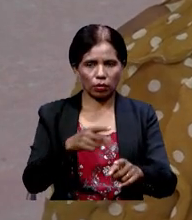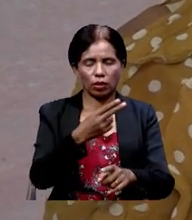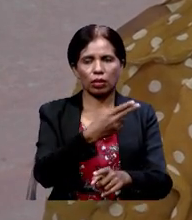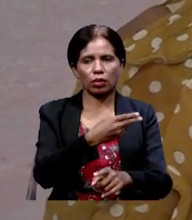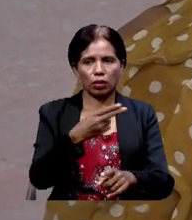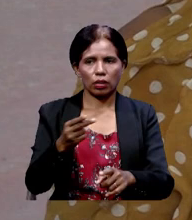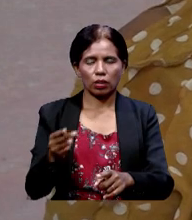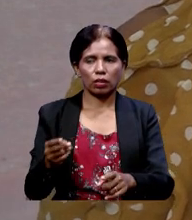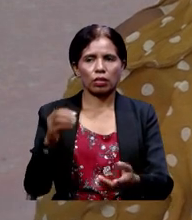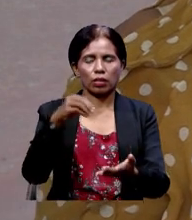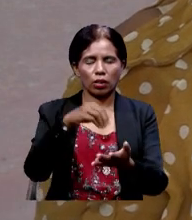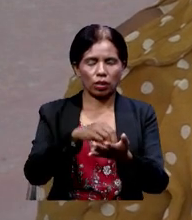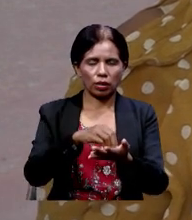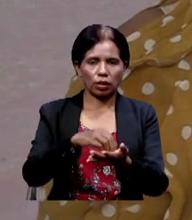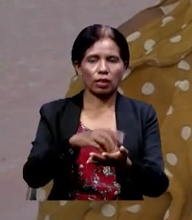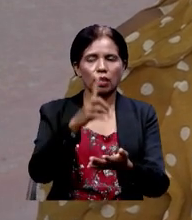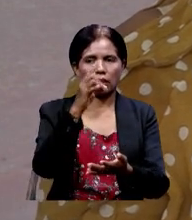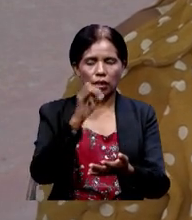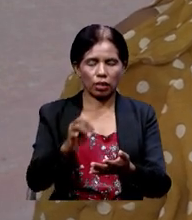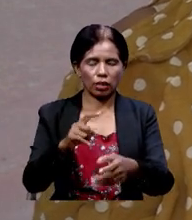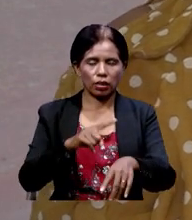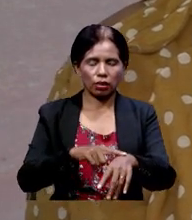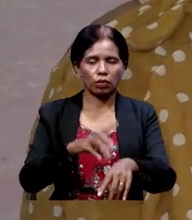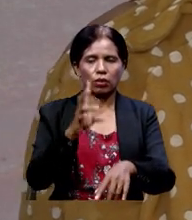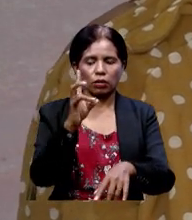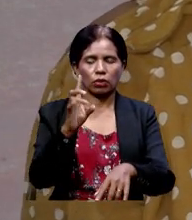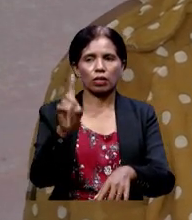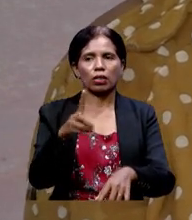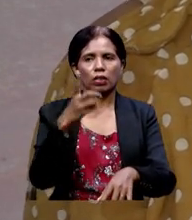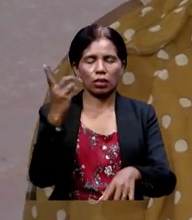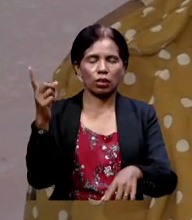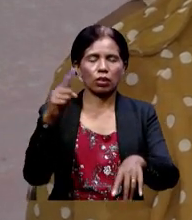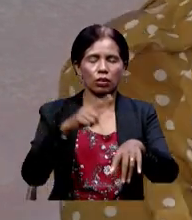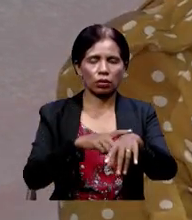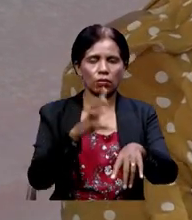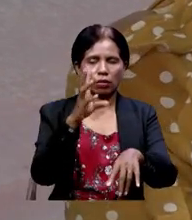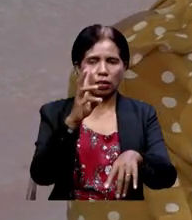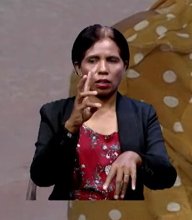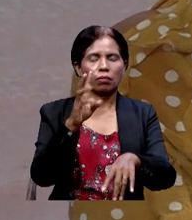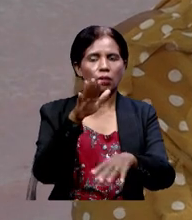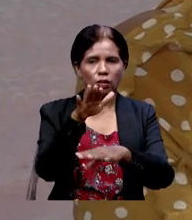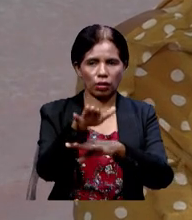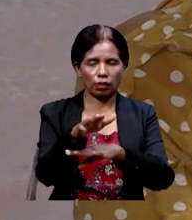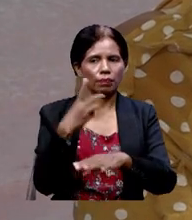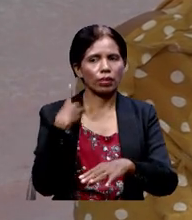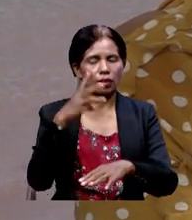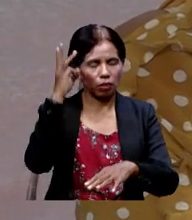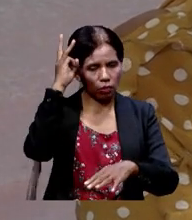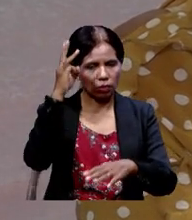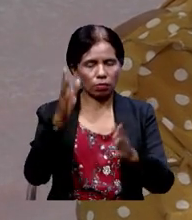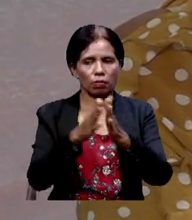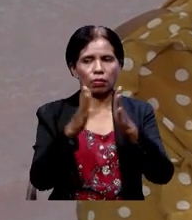Nia se ia traka i Porto Dili, tuku hitu dader, to tuku nein lok rai. Tenia preocupação bot liu